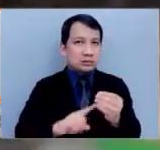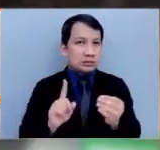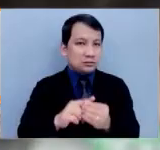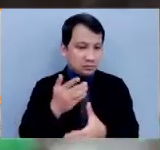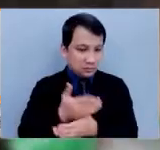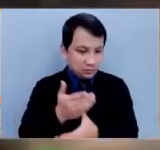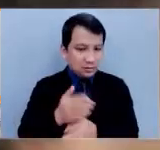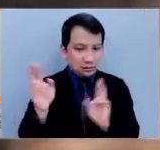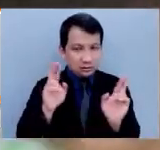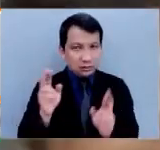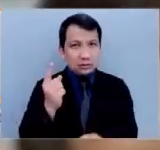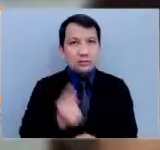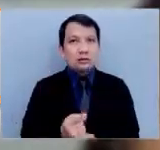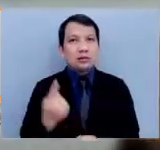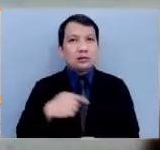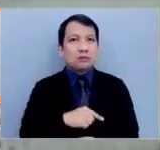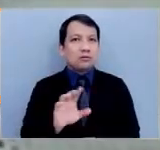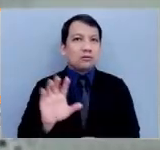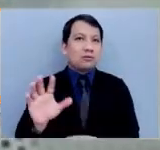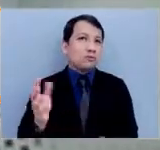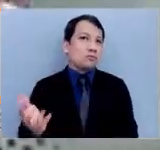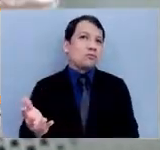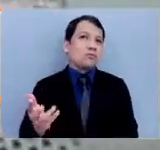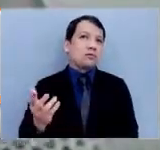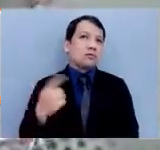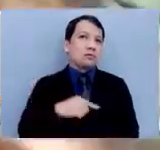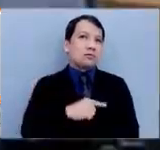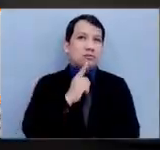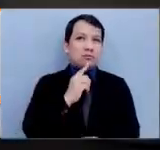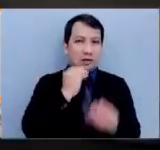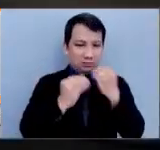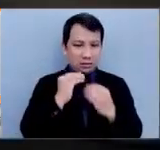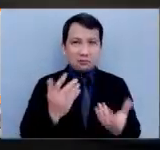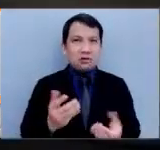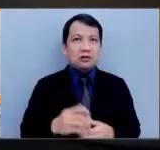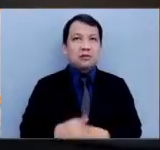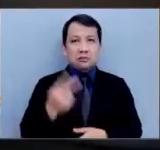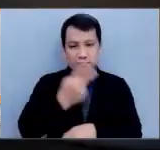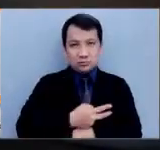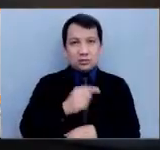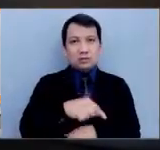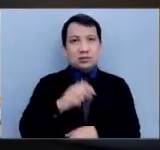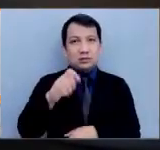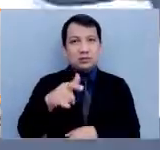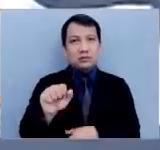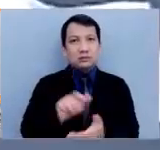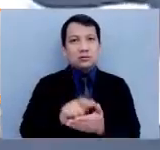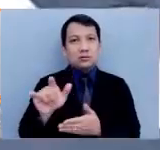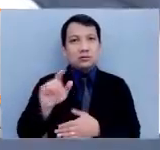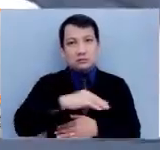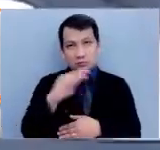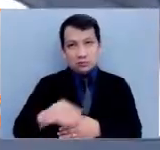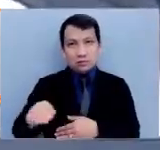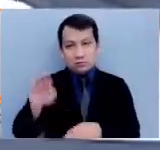makahanda, di ba? Lalo na walang ganyan, no? Mahirap din, walang pagkain. Magdadalawang araw na rin sa pier si Edwin na papunta sa ng Bohol.